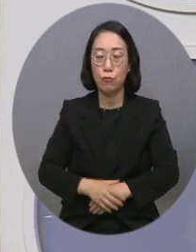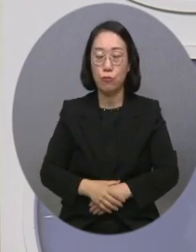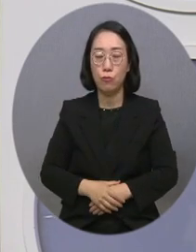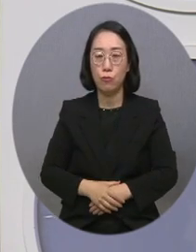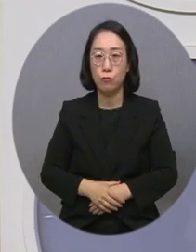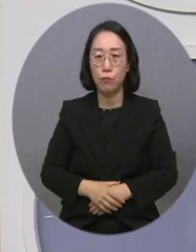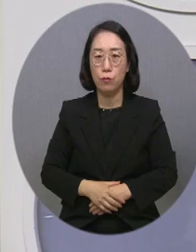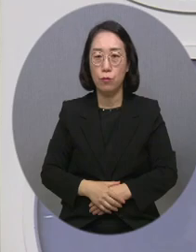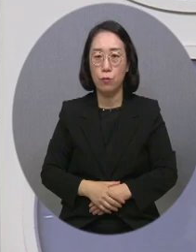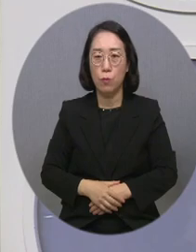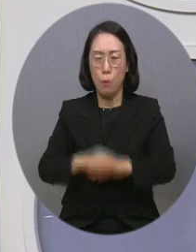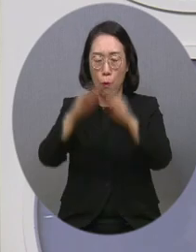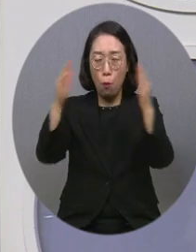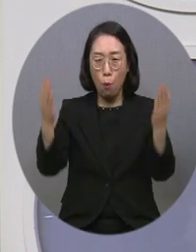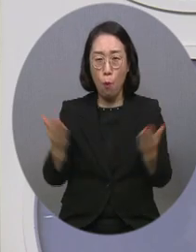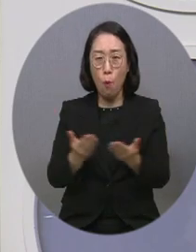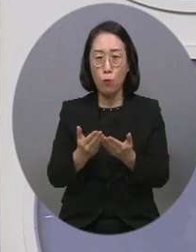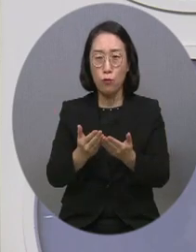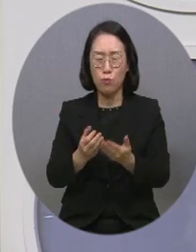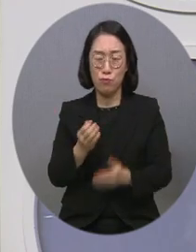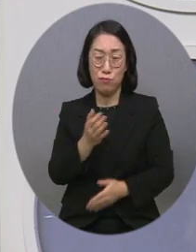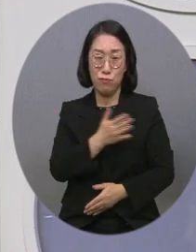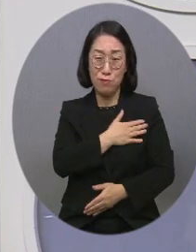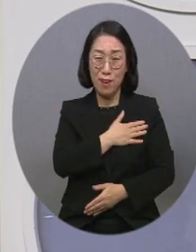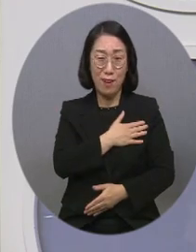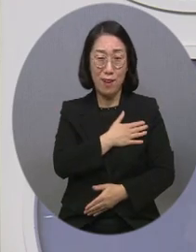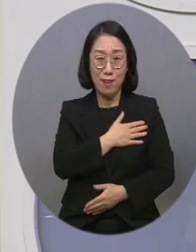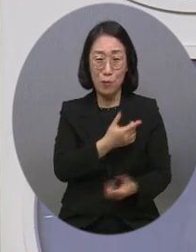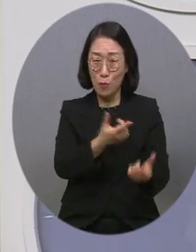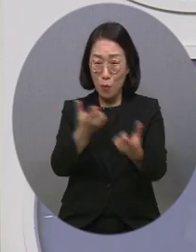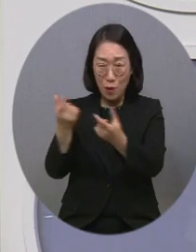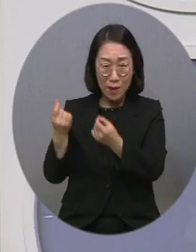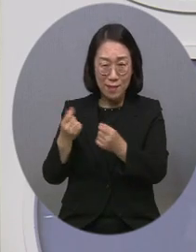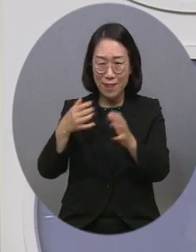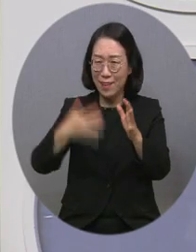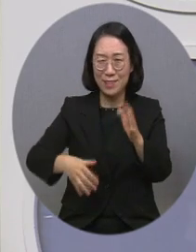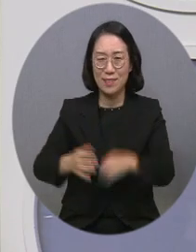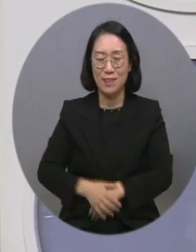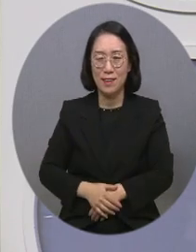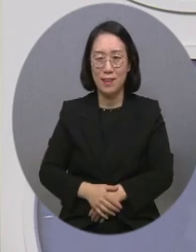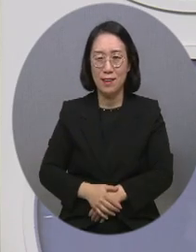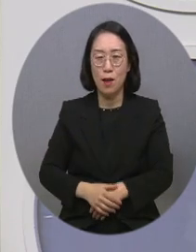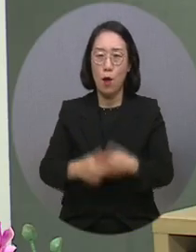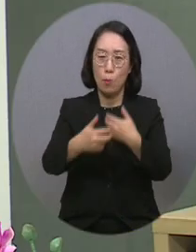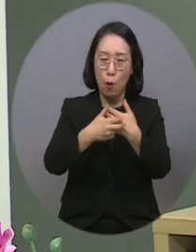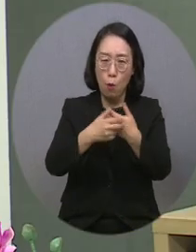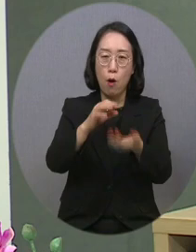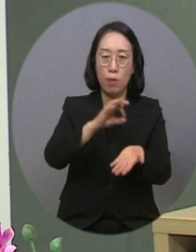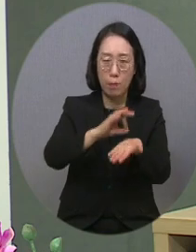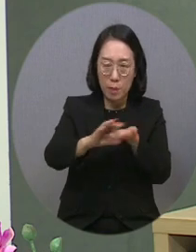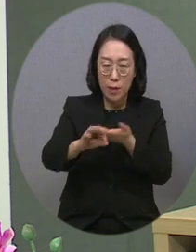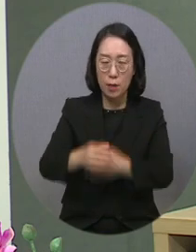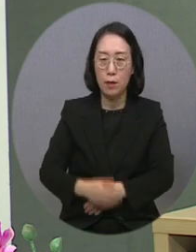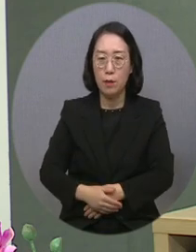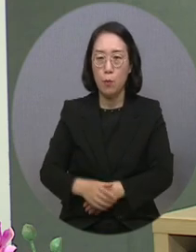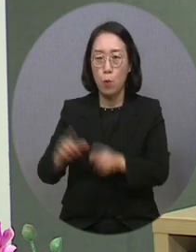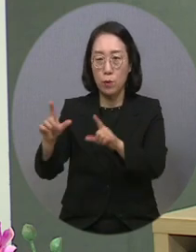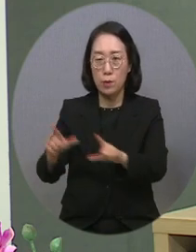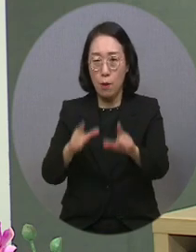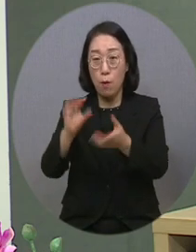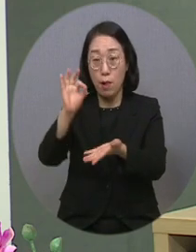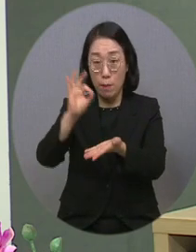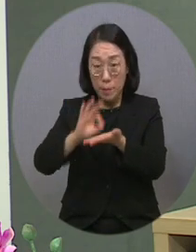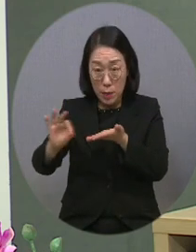그 모두가 다 잘 살지는 않지 않습니까? 네, 그러면 이제 뭐 의료비라 할지 생계비라 할지 이런 것이 부족하고 그러면은 우리